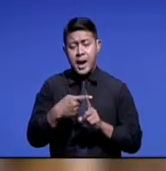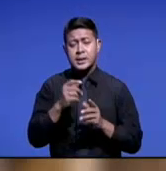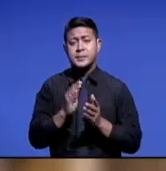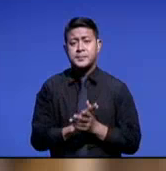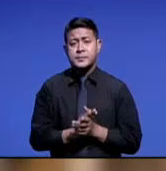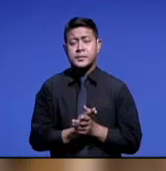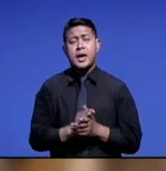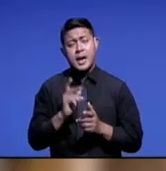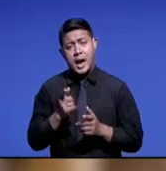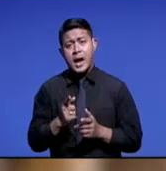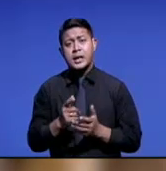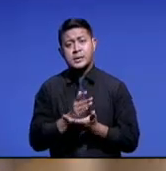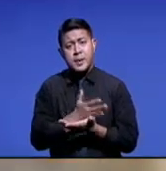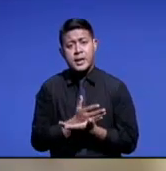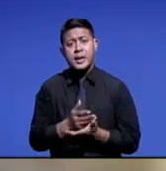daftar pemilih khusus.